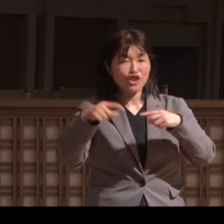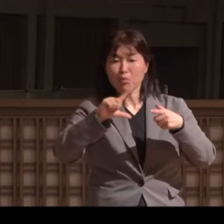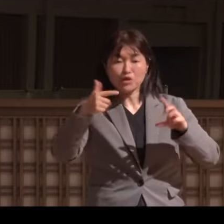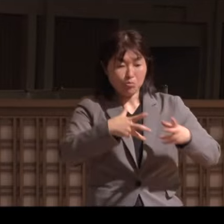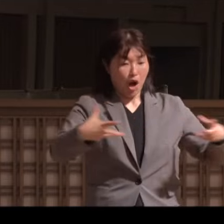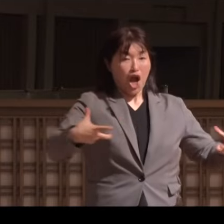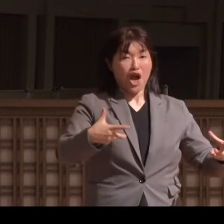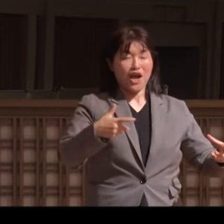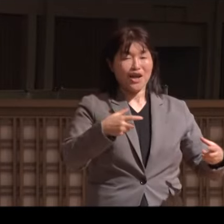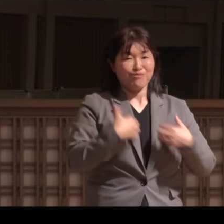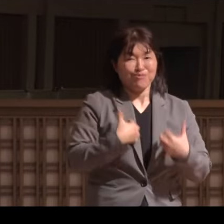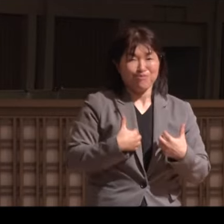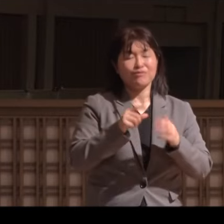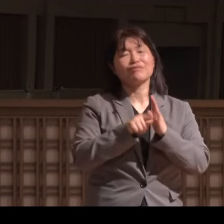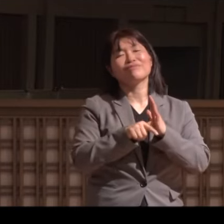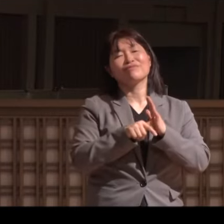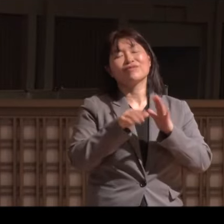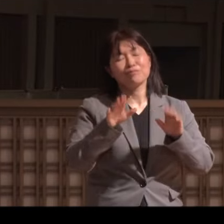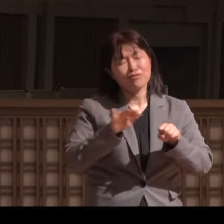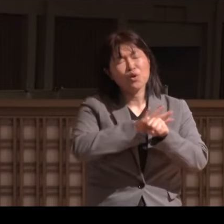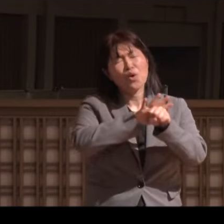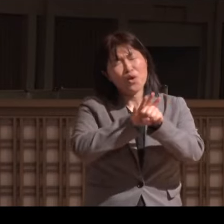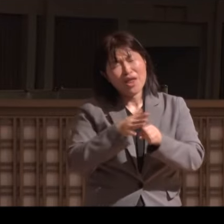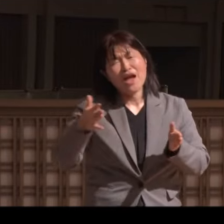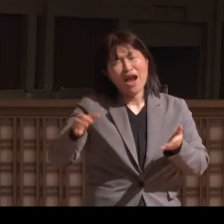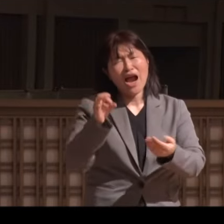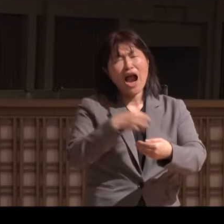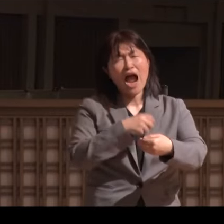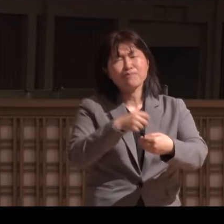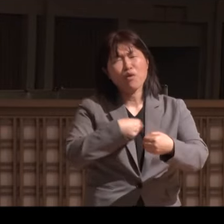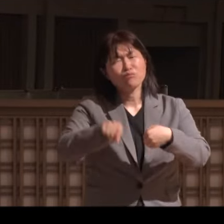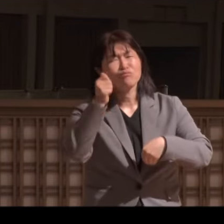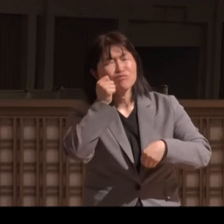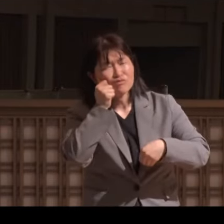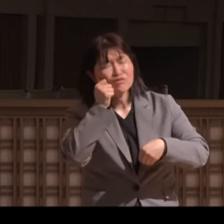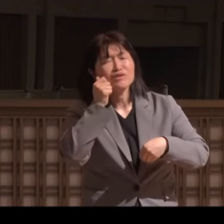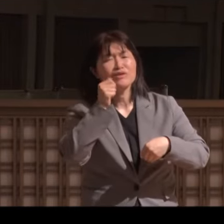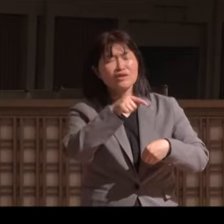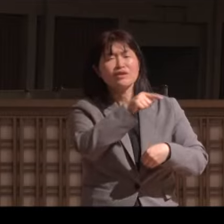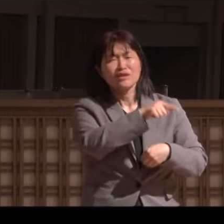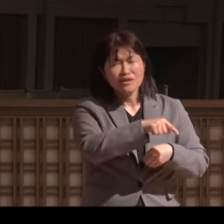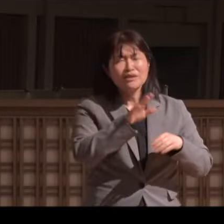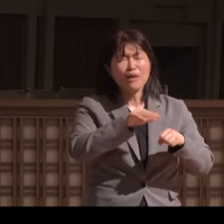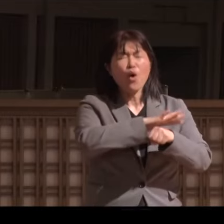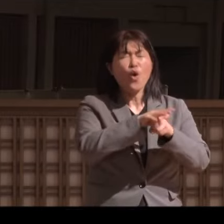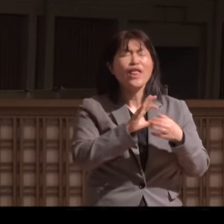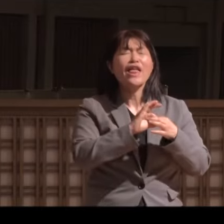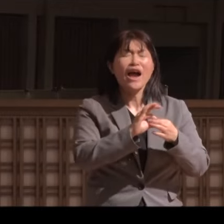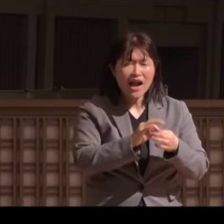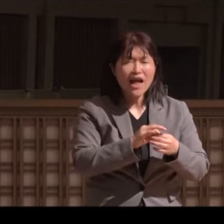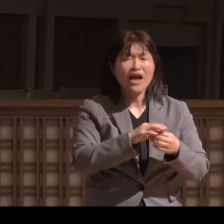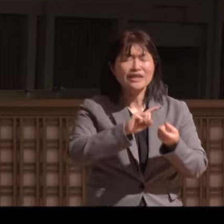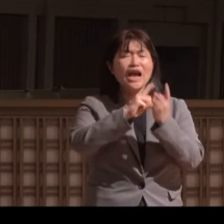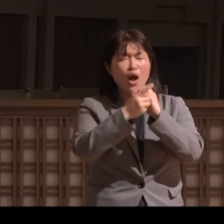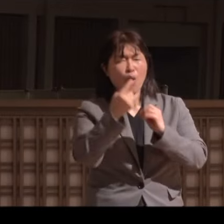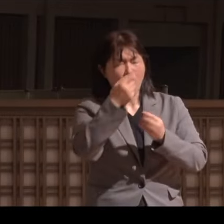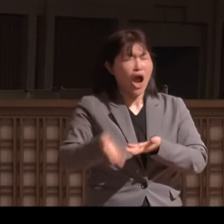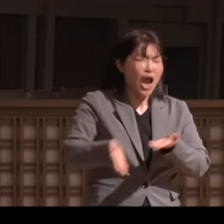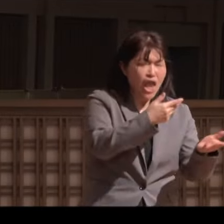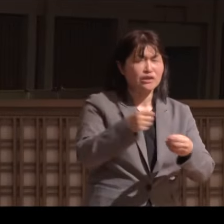もありますし特にやっぱりコロナ禍というのは買い物に出られない時にはあの子の家今コロナだからっていことでじゃあ代わりに